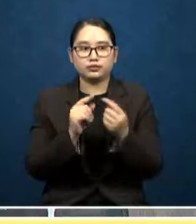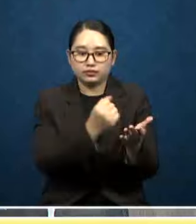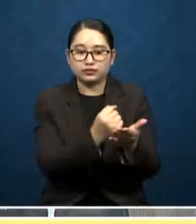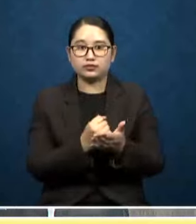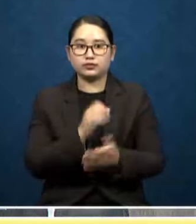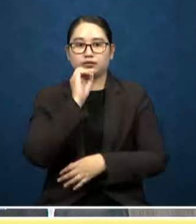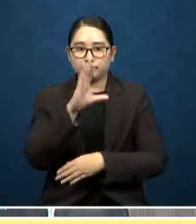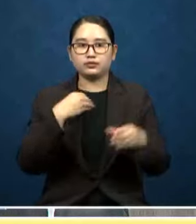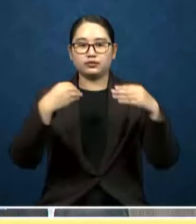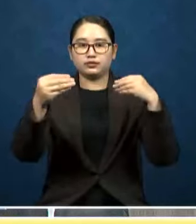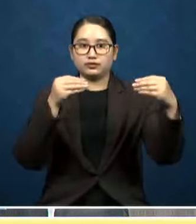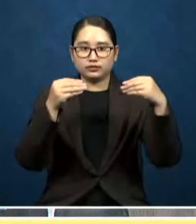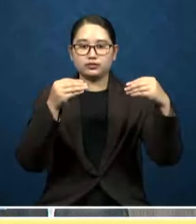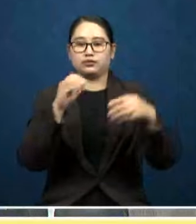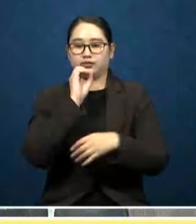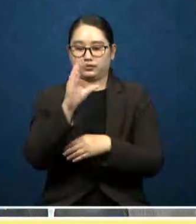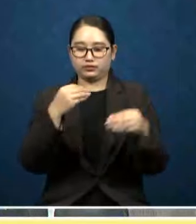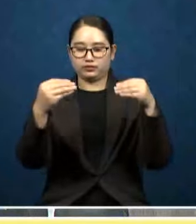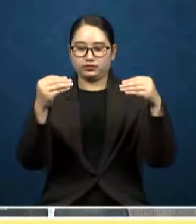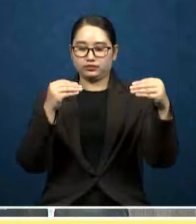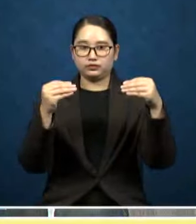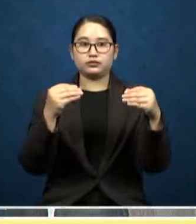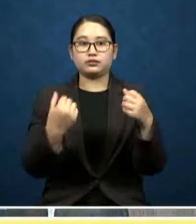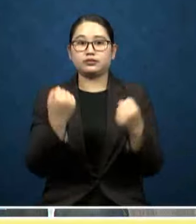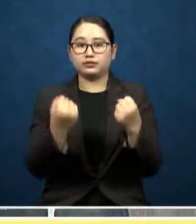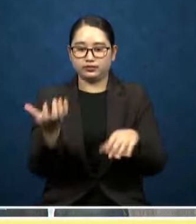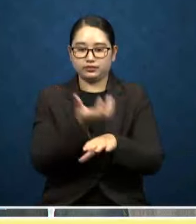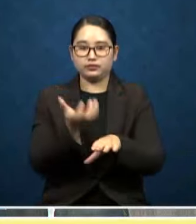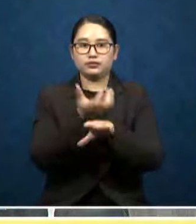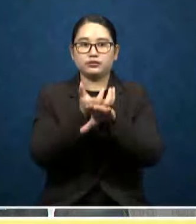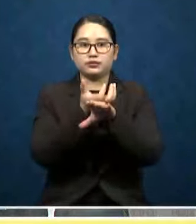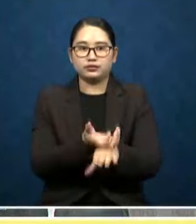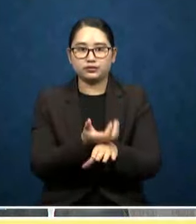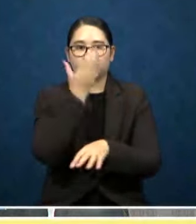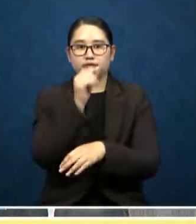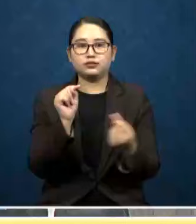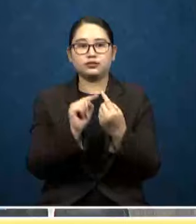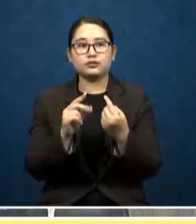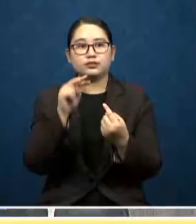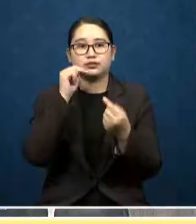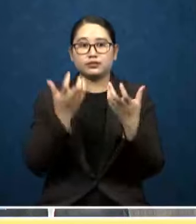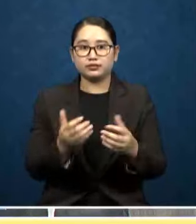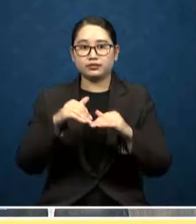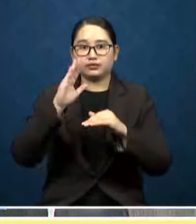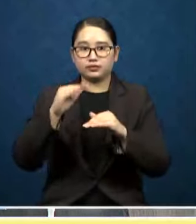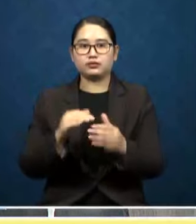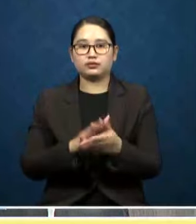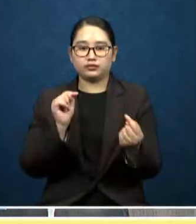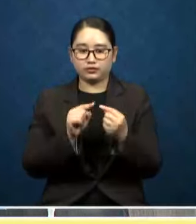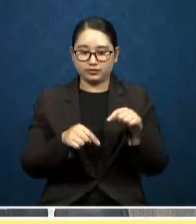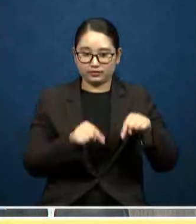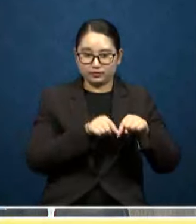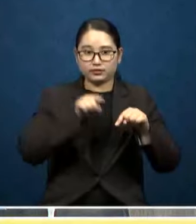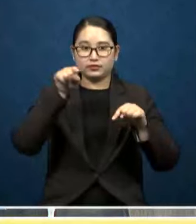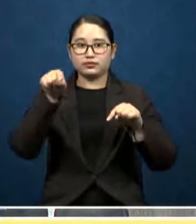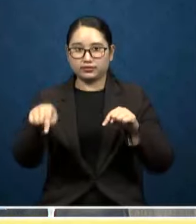หน่อยผ่อนผันอนุรมณ์บ้างลดบรรทุกน้ำหนักเกินสินค้าของเกษตรกรที่โ่งจากต้นทางไปปลายทาง